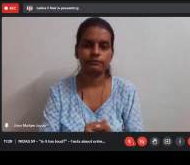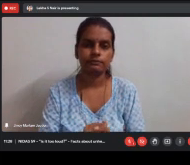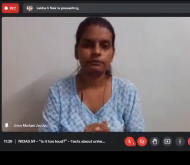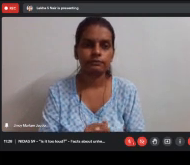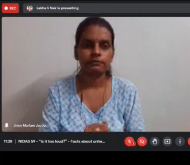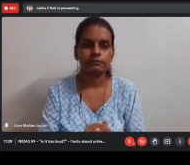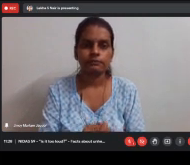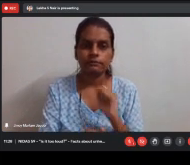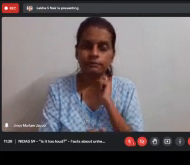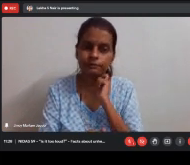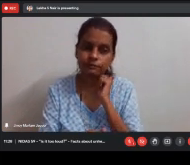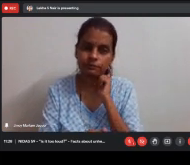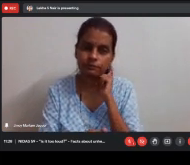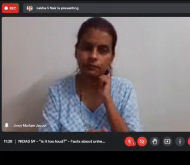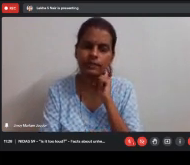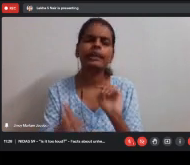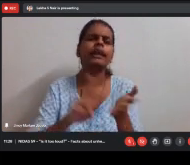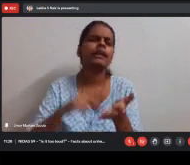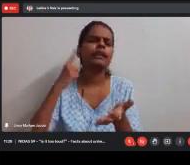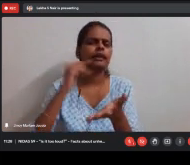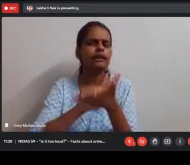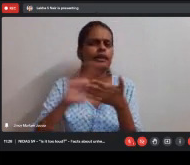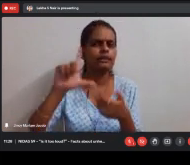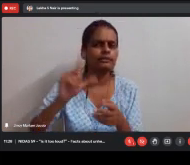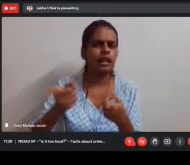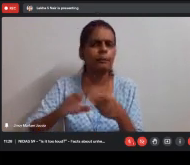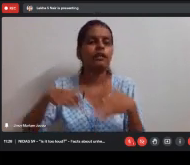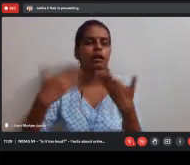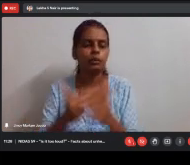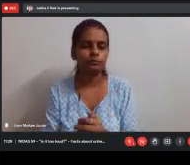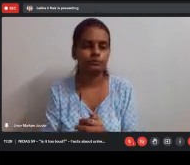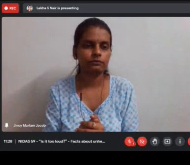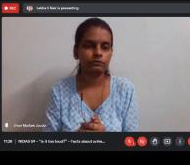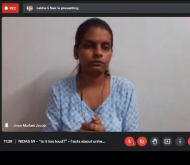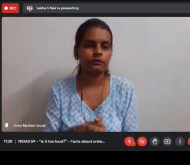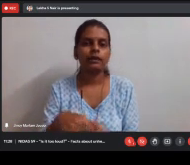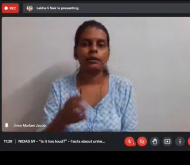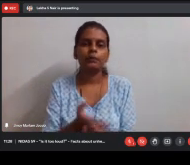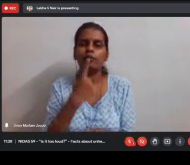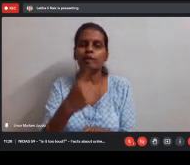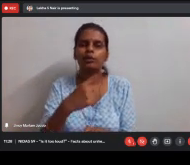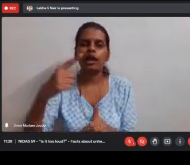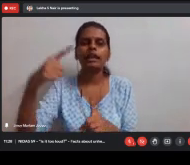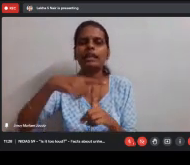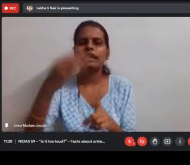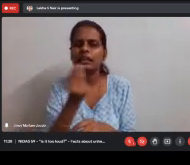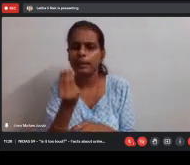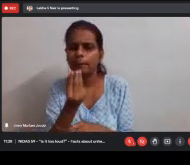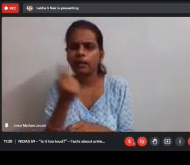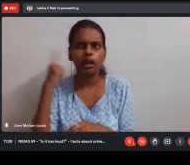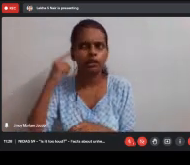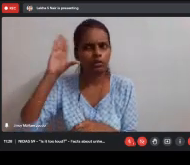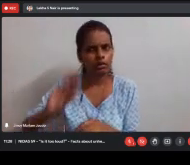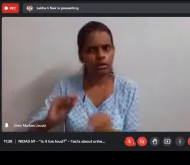നാശമാണ് അവസാനം സംഭവിക്കുന്നത്. ഈ രണ്ട് രീതിയിലും നമുക്ക് സെൽ ഡെത്ത്, നോയ്സ് ഇൻഡ്യൂസ്ഡ് ഹിയറിംഗ് ലോസ് അല്ലെങ്കിൽ ശബ്ദം